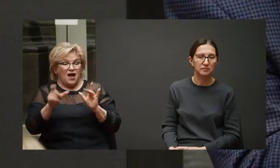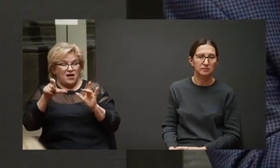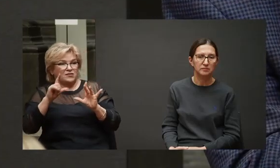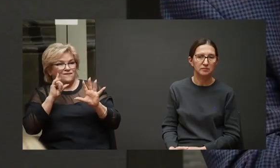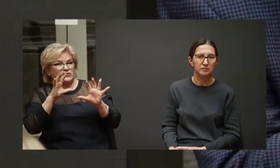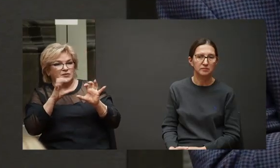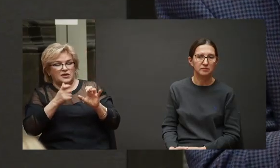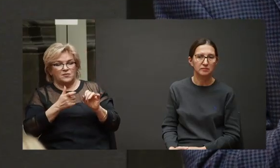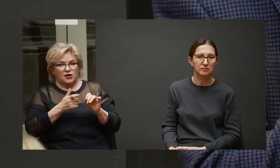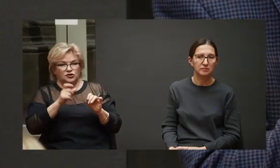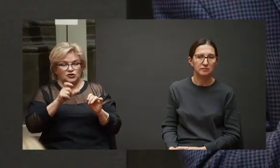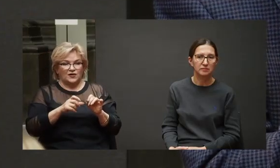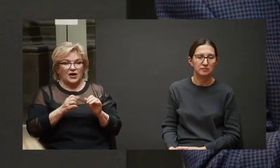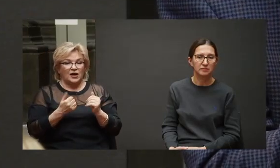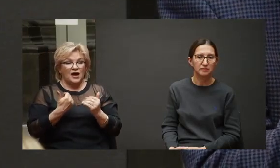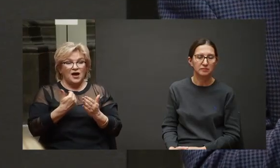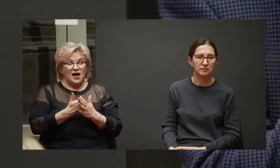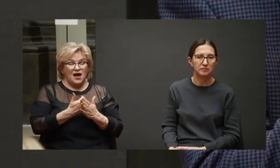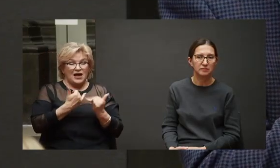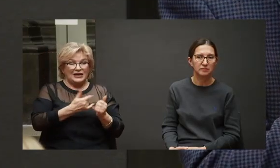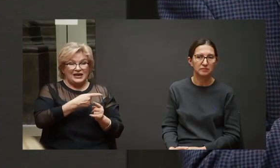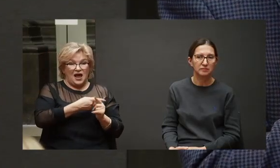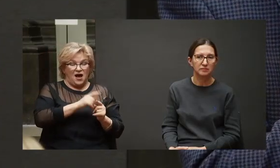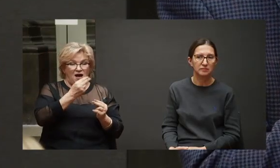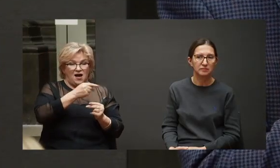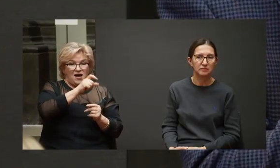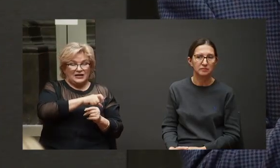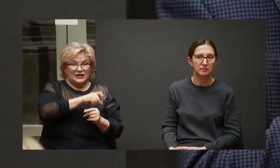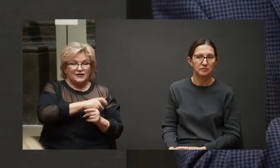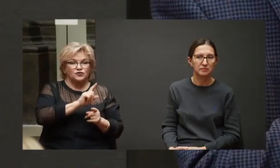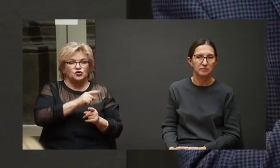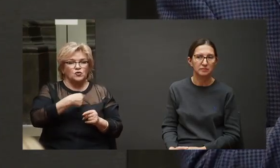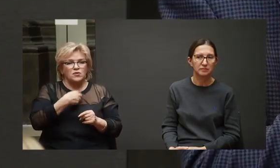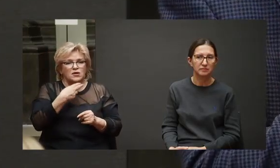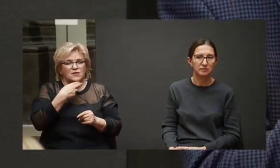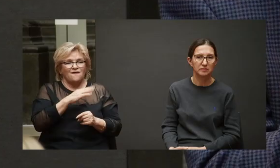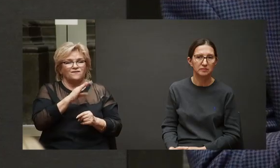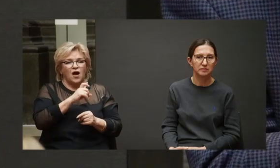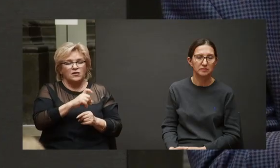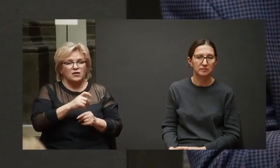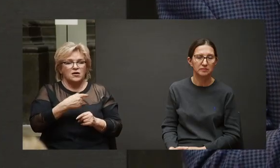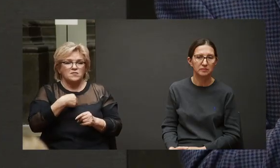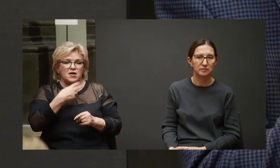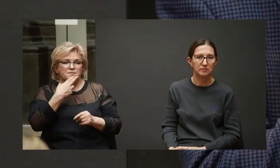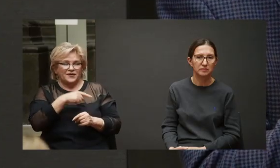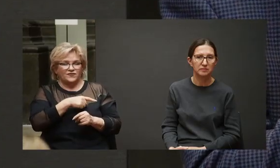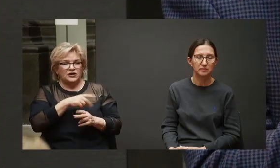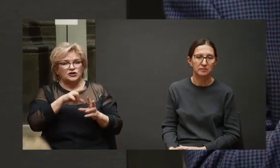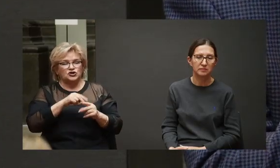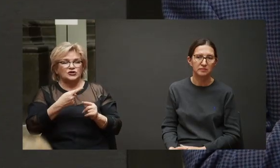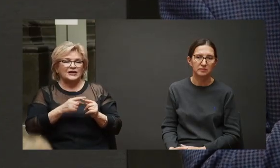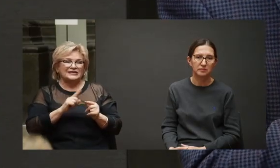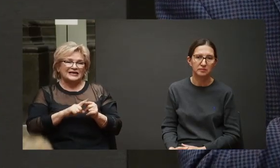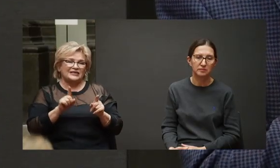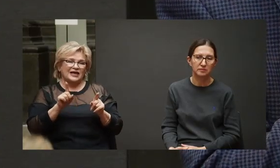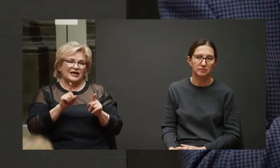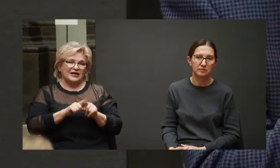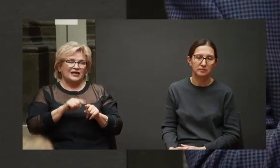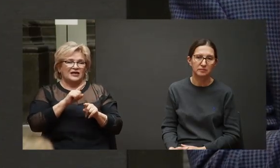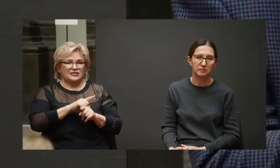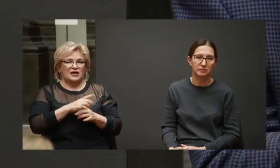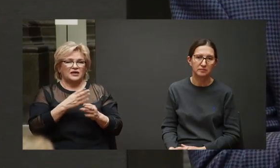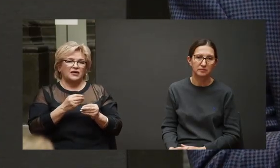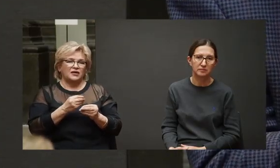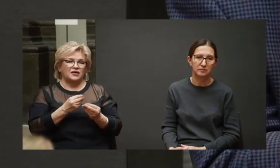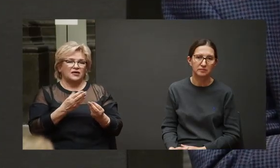воспринимающего. Для Варбурга, насколько я понимаю, то, что мы привыкли считать музейными экспонатами, в общем, это такие конденсированные